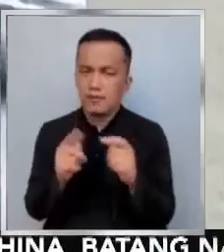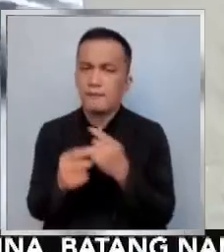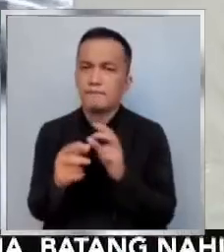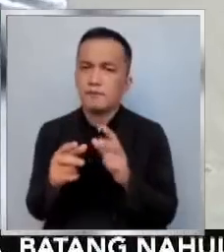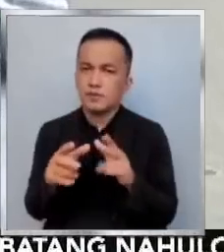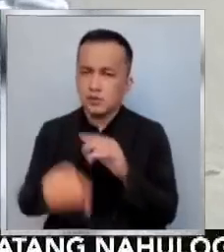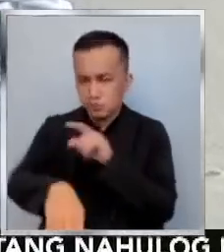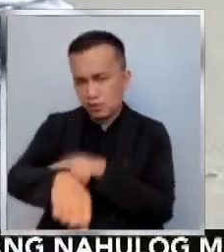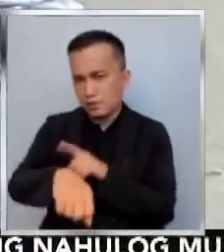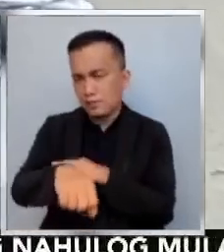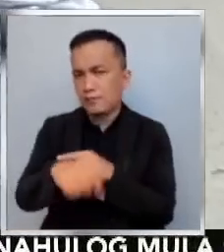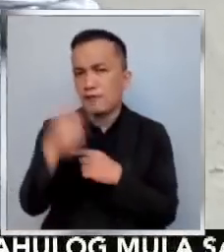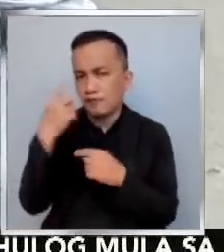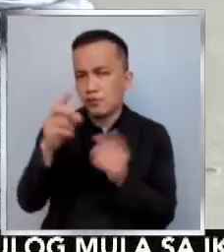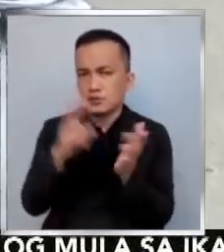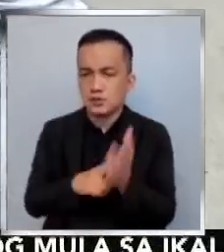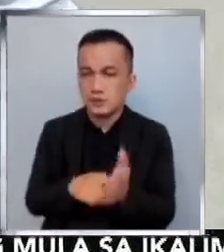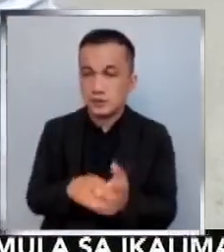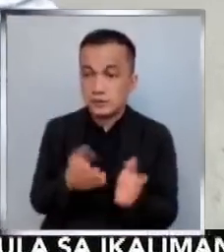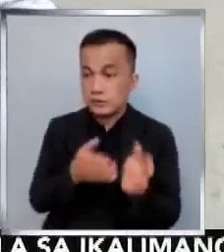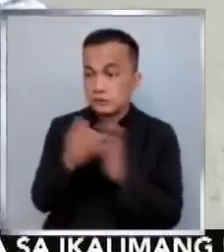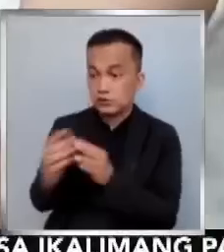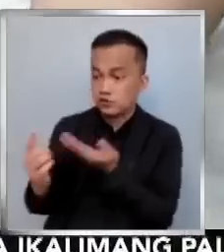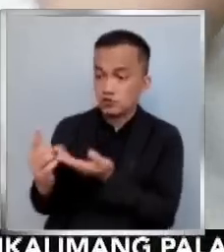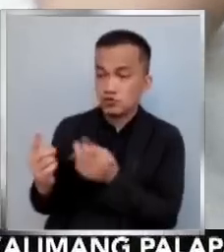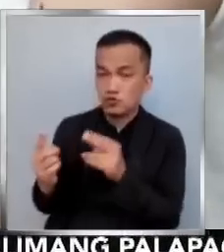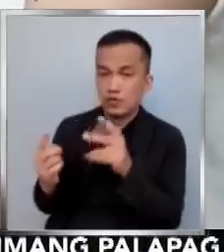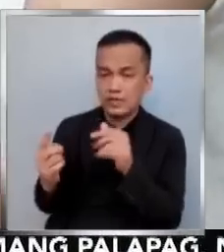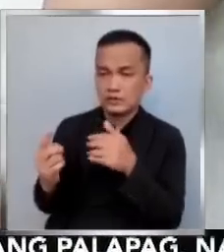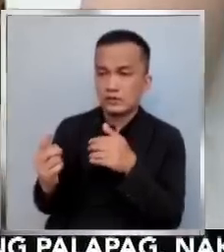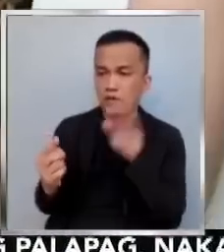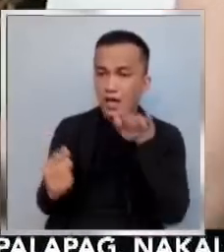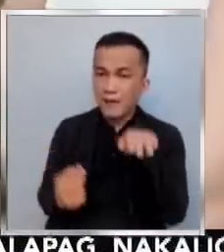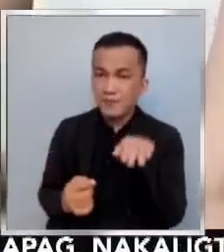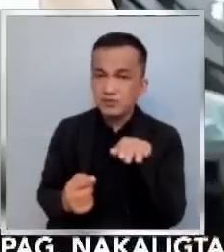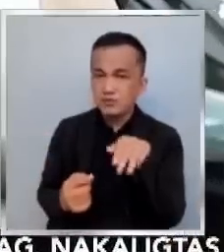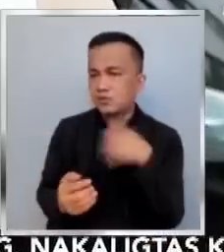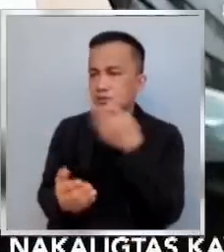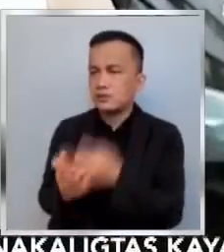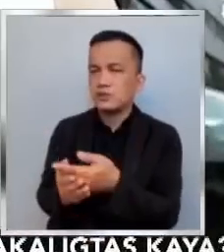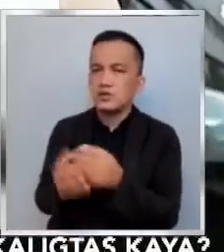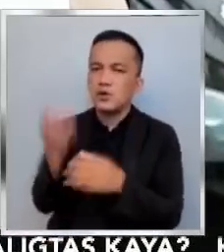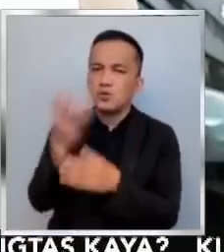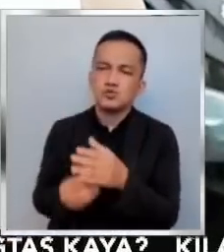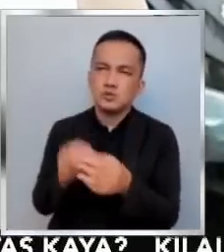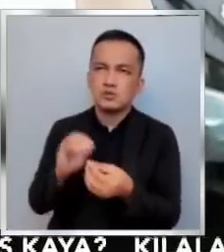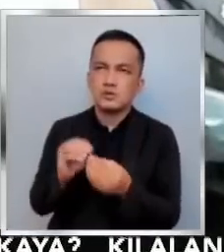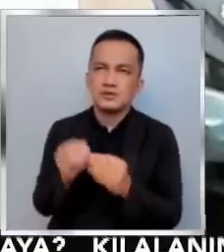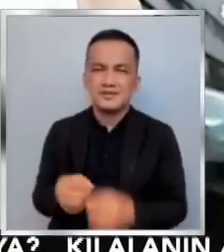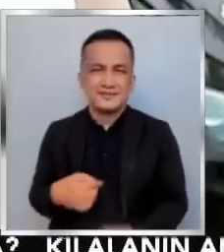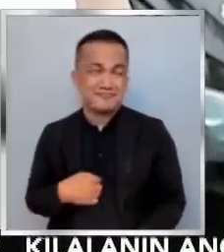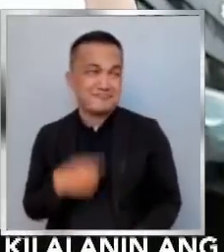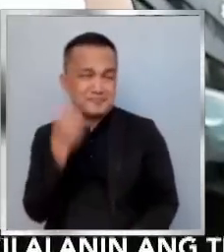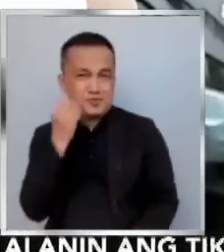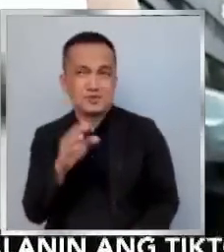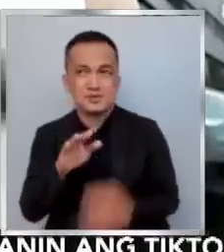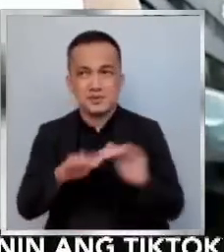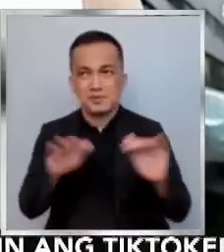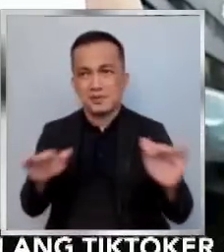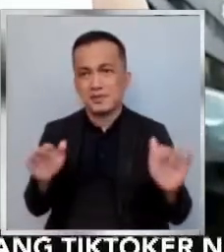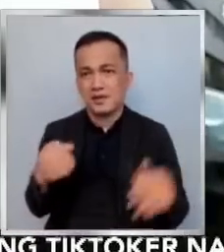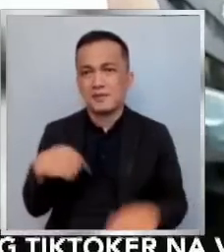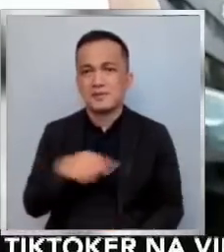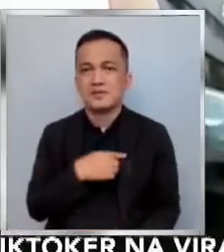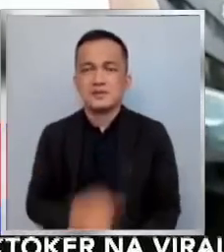po. Pero si Joanne Takaldo, hapon na dumating, kaya't naubusan na ng queue number. Uwi na lang po kasi may mga bata po kami. Eh